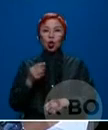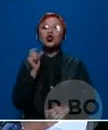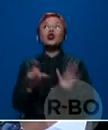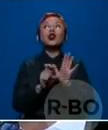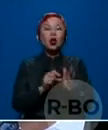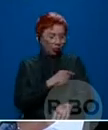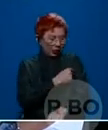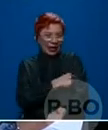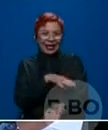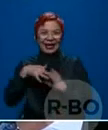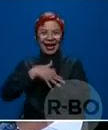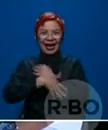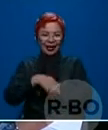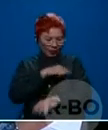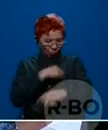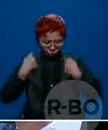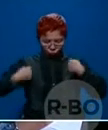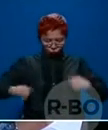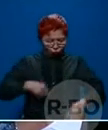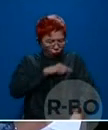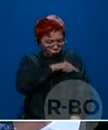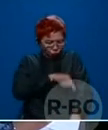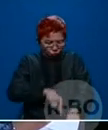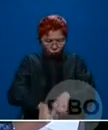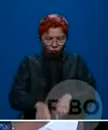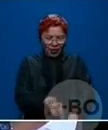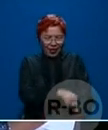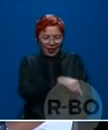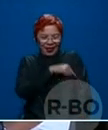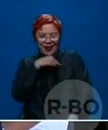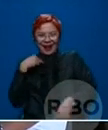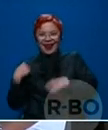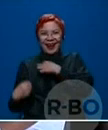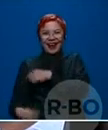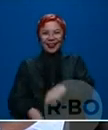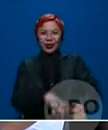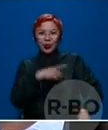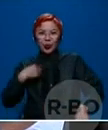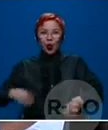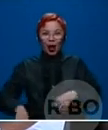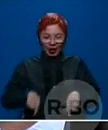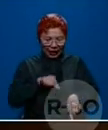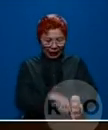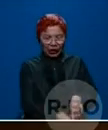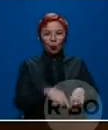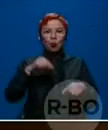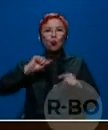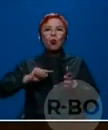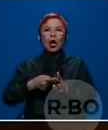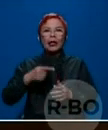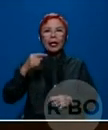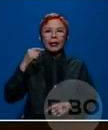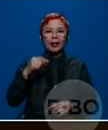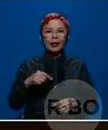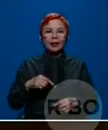bayangkan seperti pembuluh darah di badan kita di mana angkutan massal menjangkau ke semua titik dari mulai